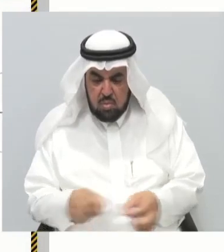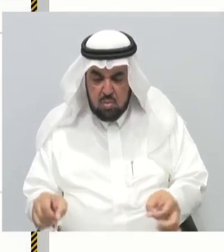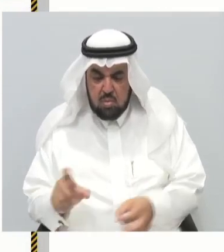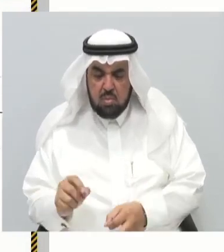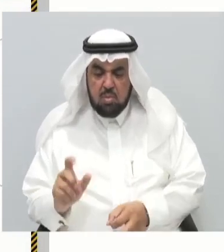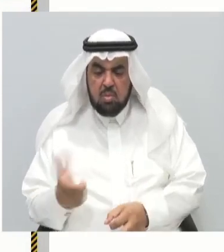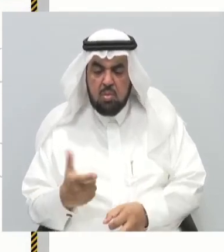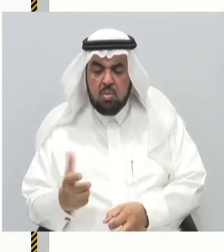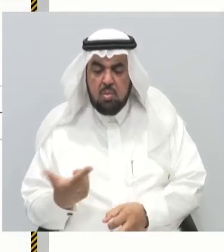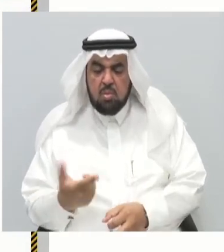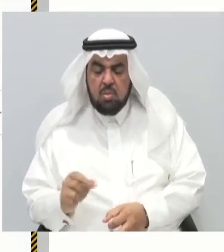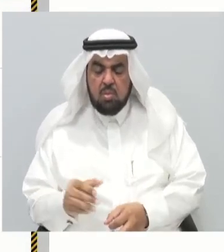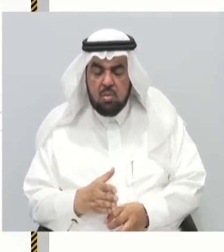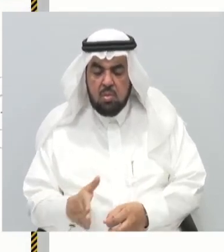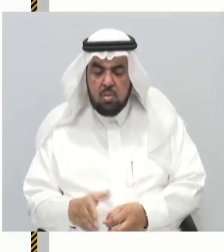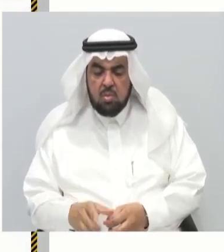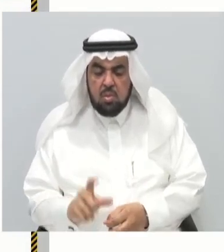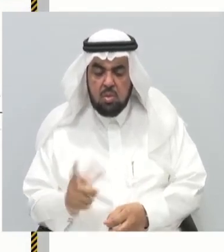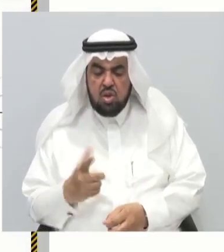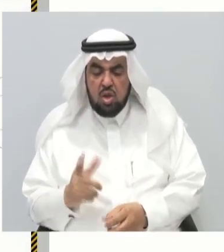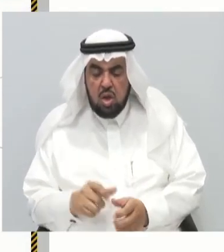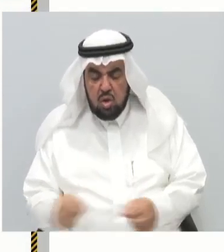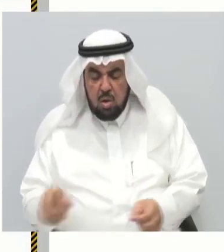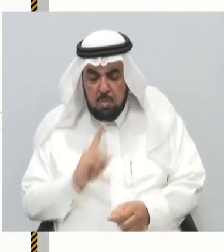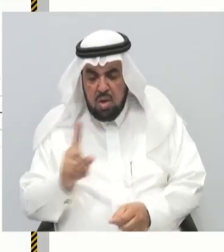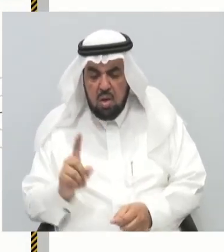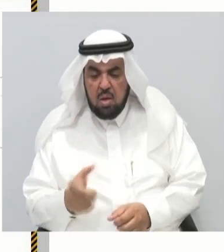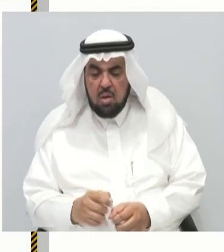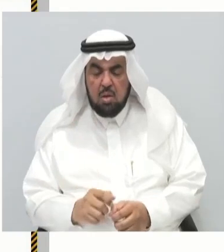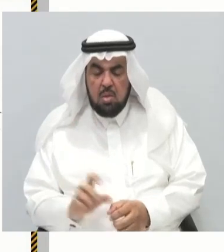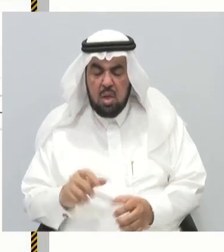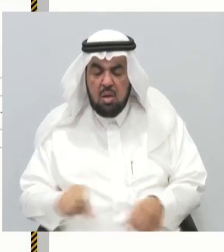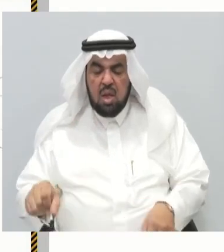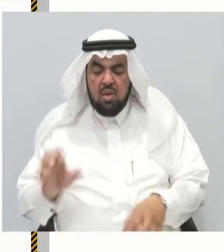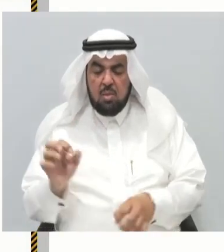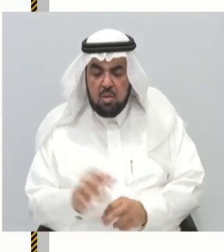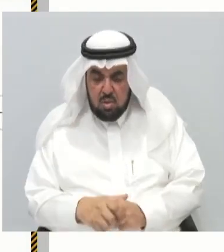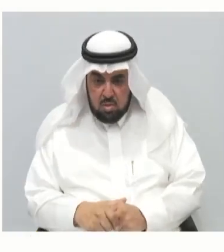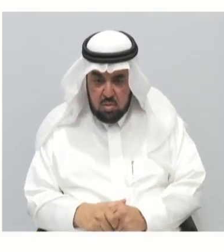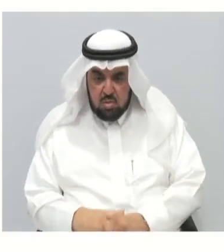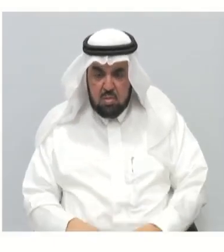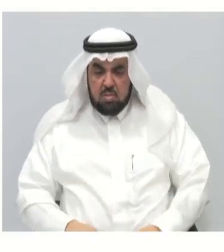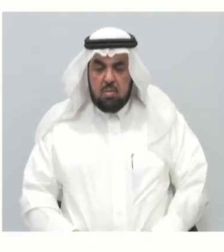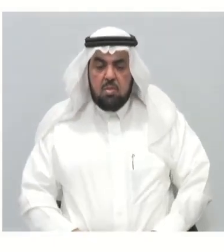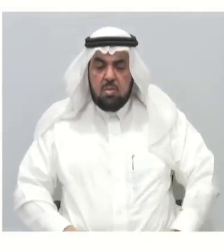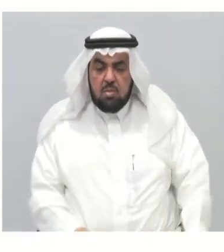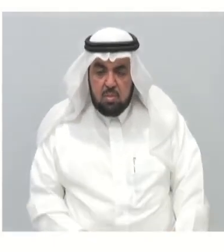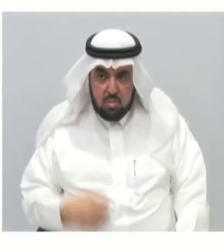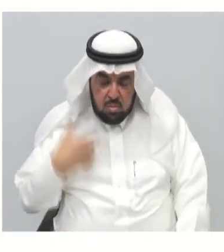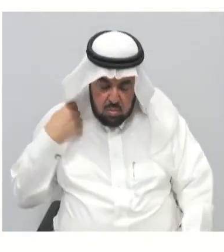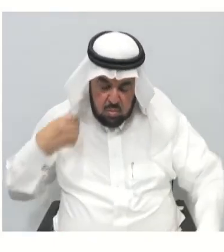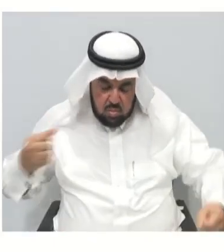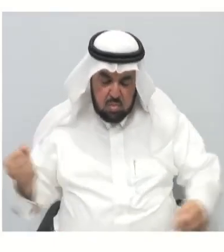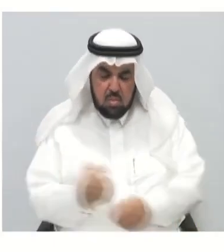نلاحظ انه قام بتحرك ثم زاد السرعه مئه بمسافه 50 طبعا